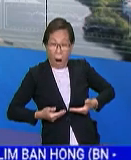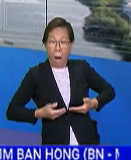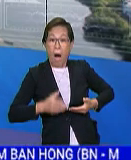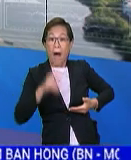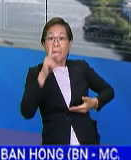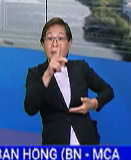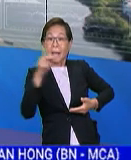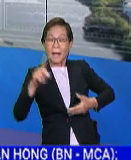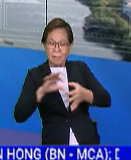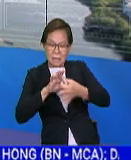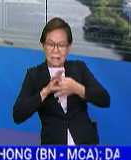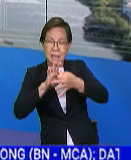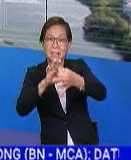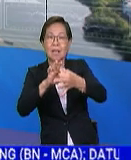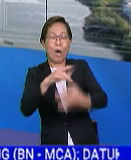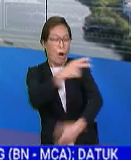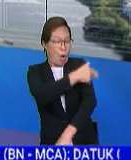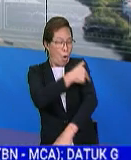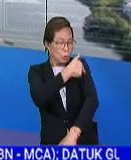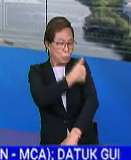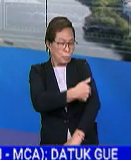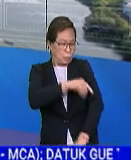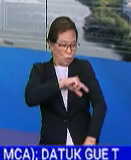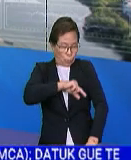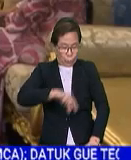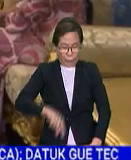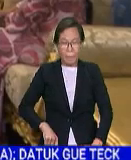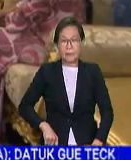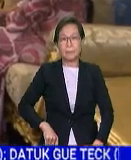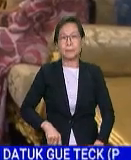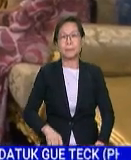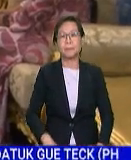kerjasama Hospital Queen Elizabeth Kota Kinabalu